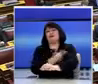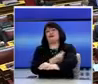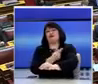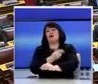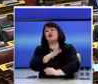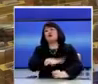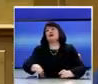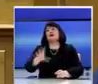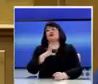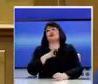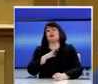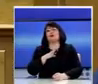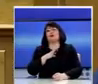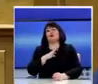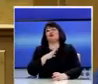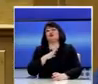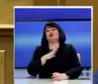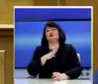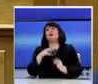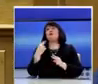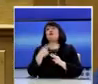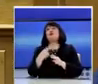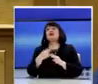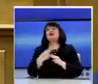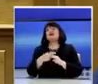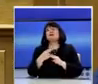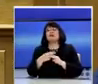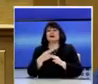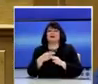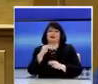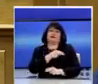πληθυσμού. Γιατί είναι πολύ κρίσιμη ιστορία ο εμβολιασμός.